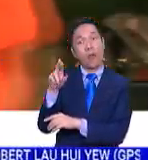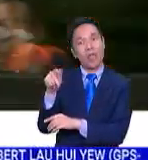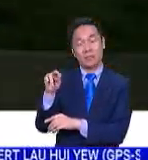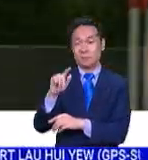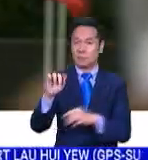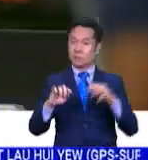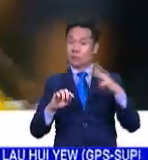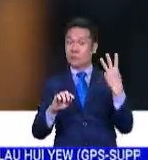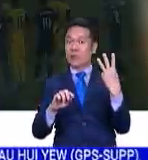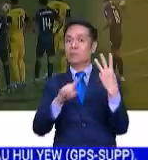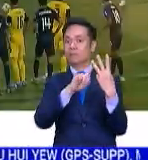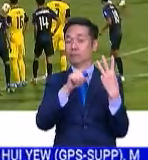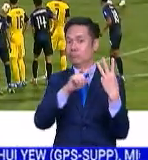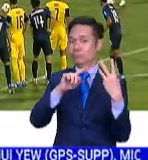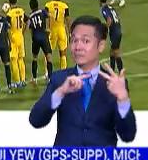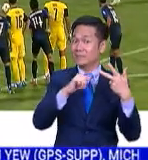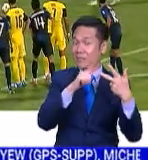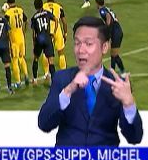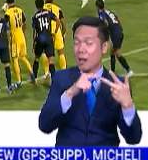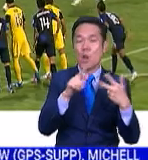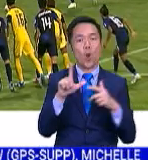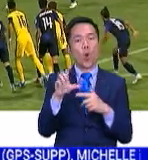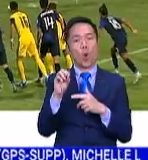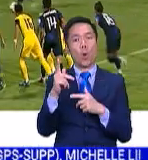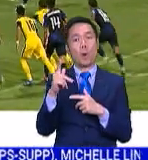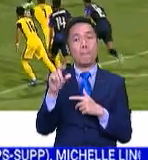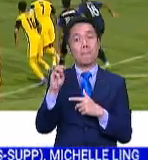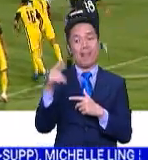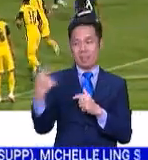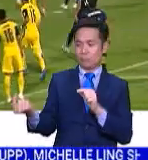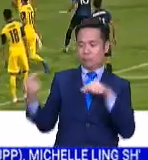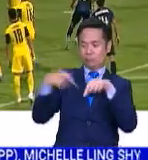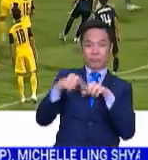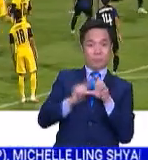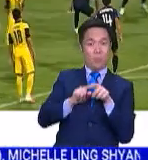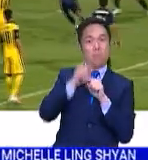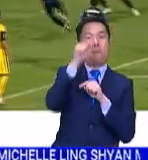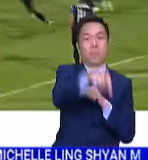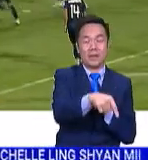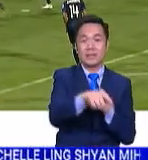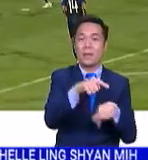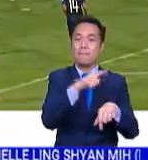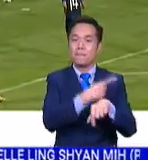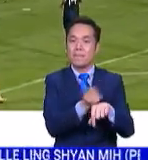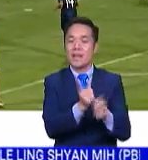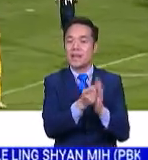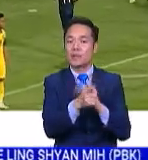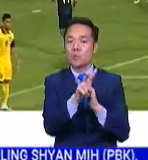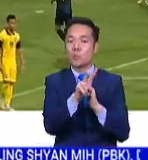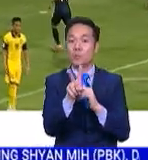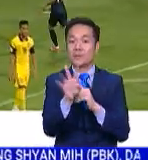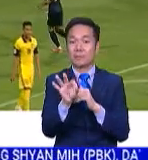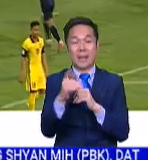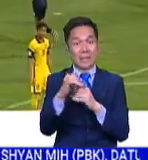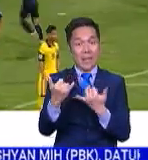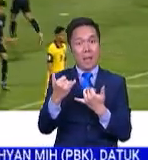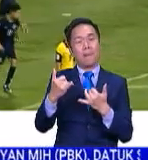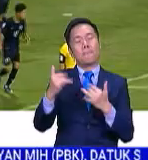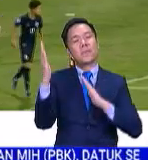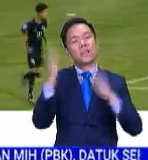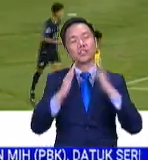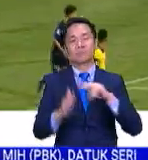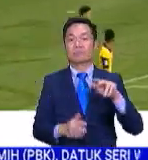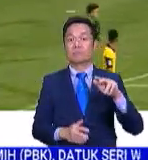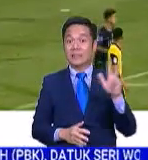ketiga harimau Malaya hasil hantaran Lukman Hakim kamsudin pada menit ke-79 sekaligus memastikan Leces Leces